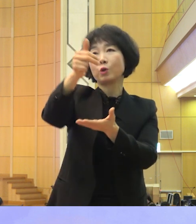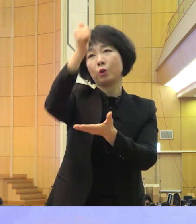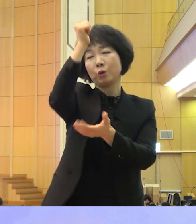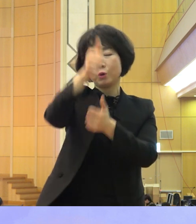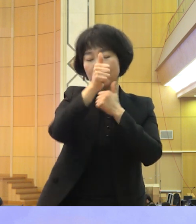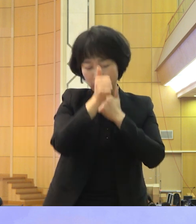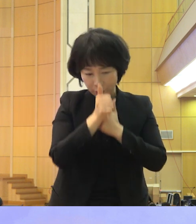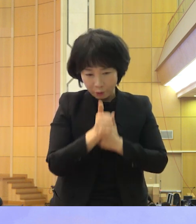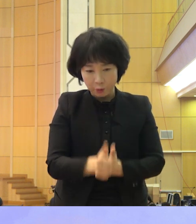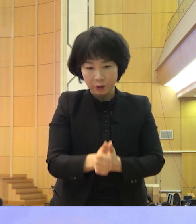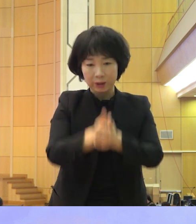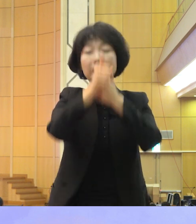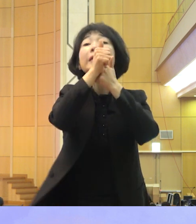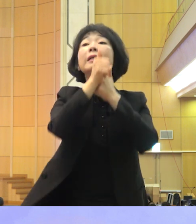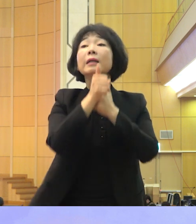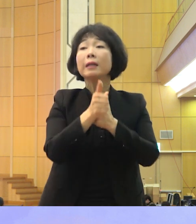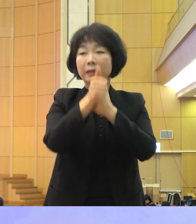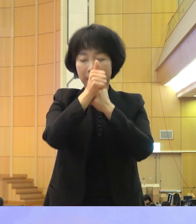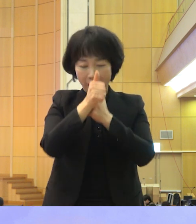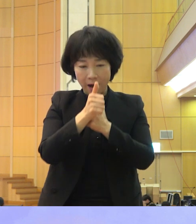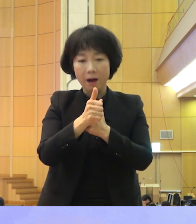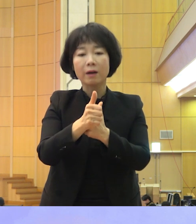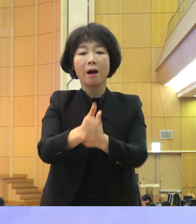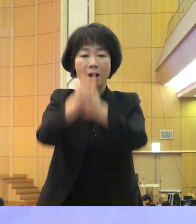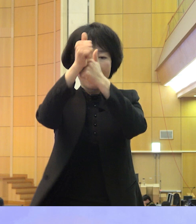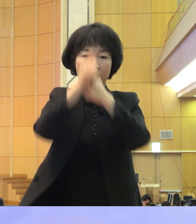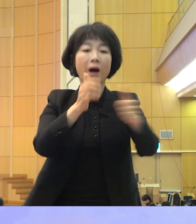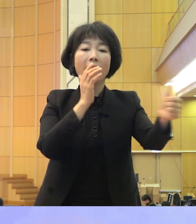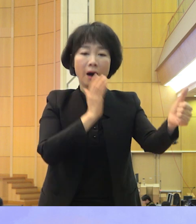소망으로 주를